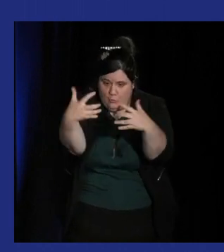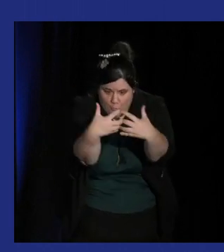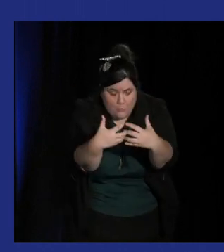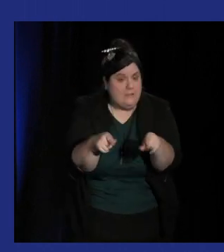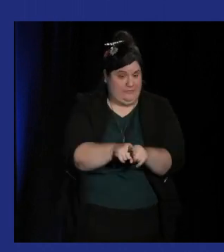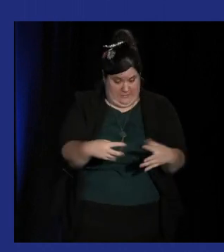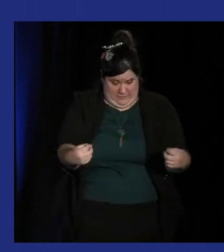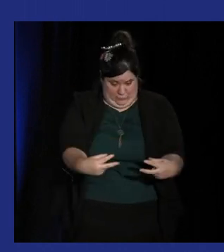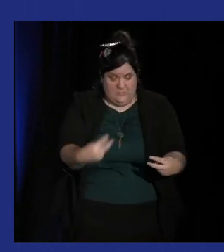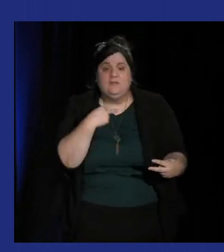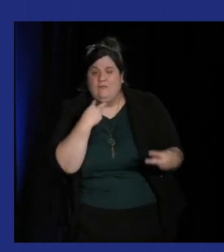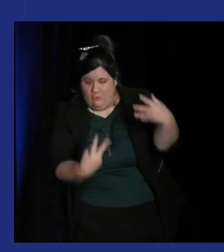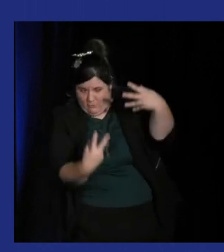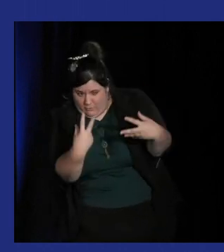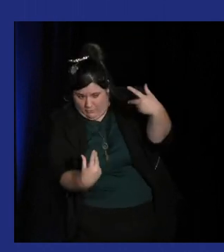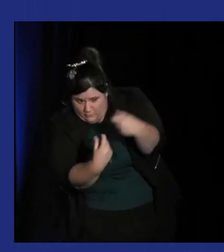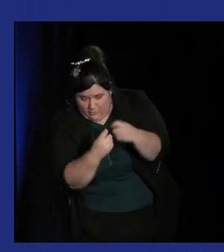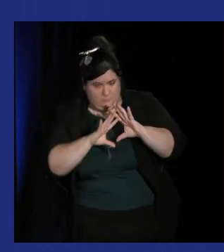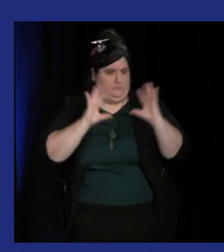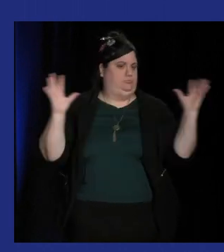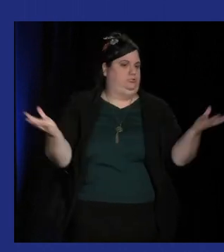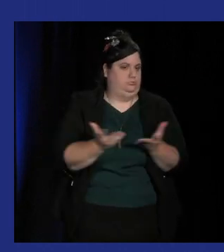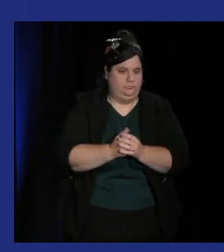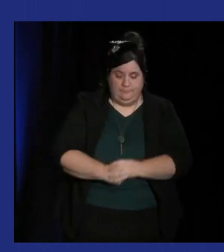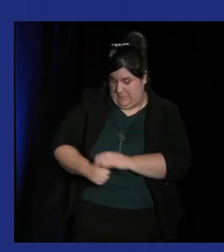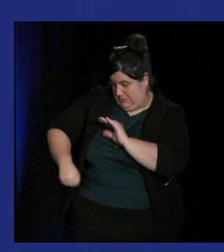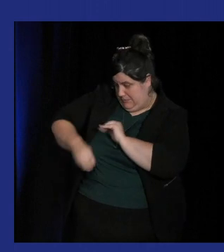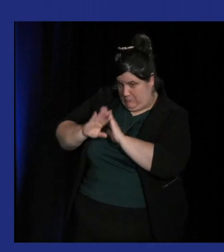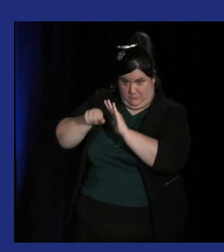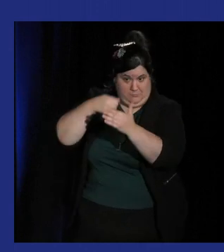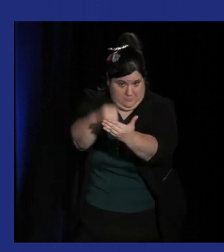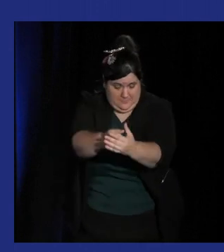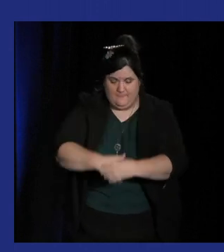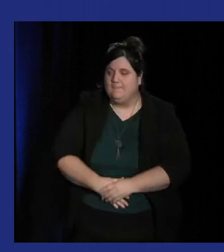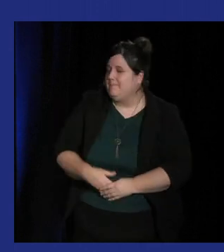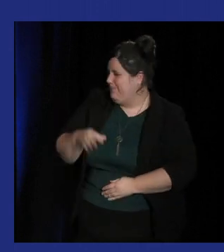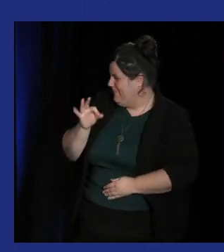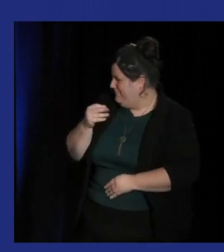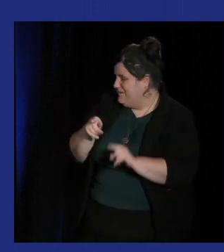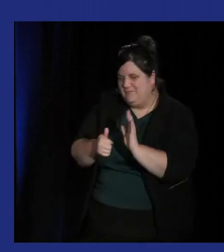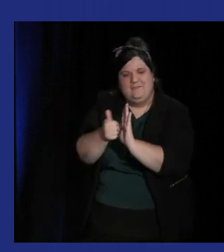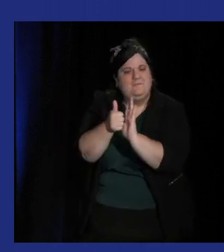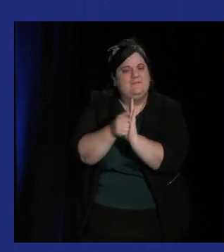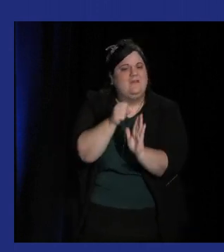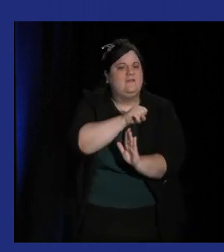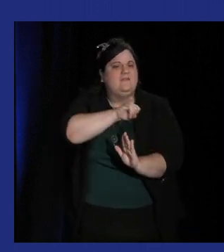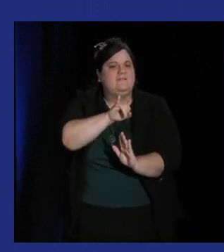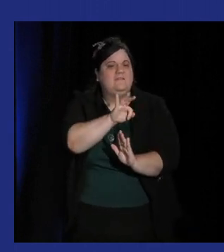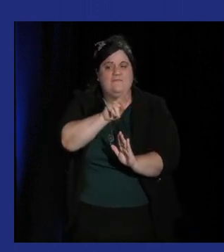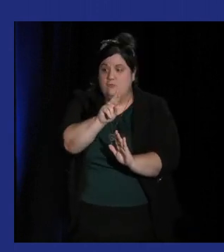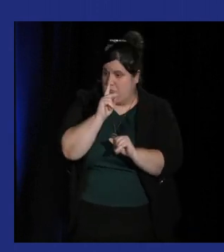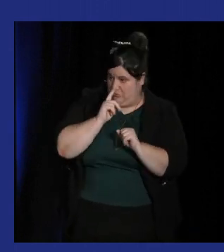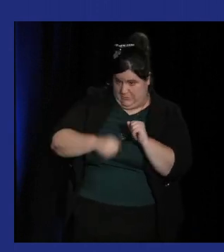une problématique particulière parce que on rappelle que un des concepts centraux du jeu c'est le vieillissement du personnage principal et ça aussi bien sûr ça